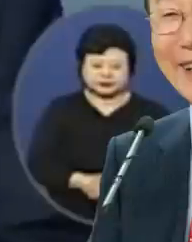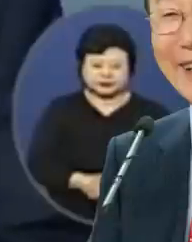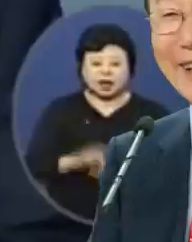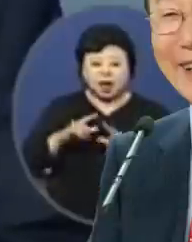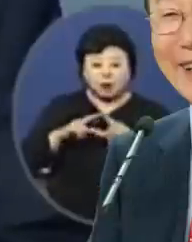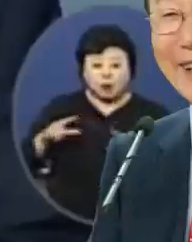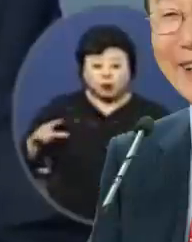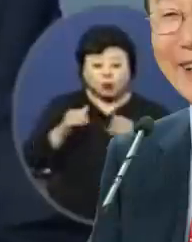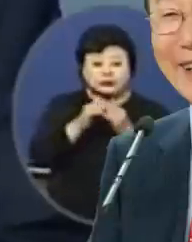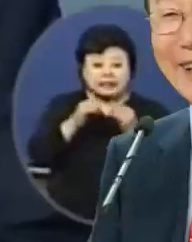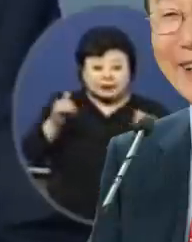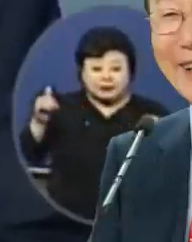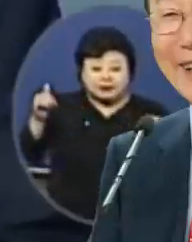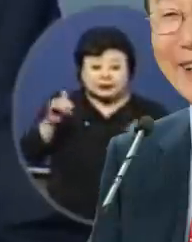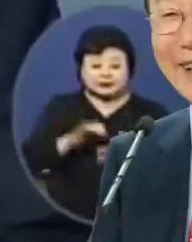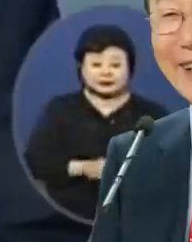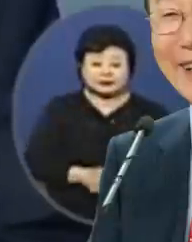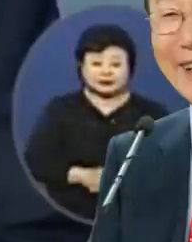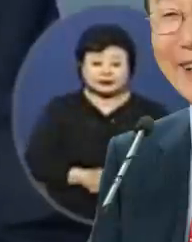보통 사람들이